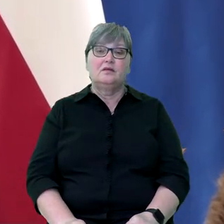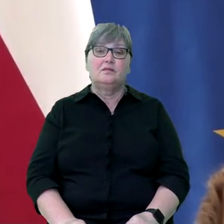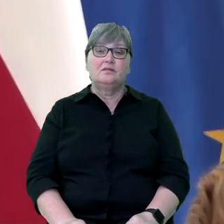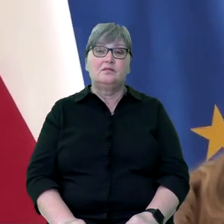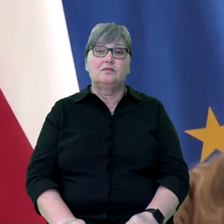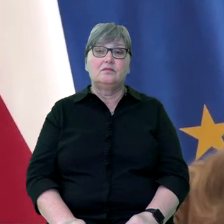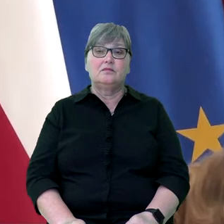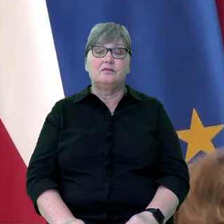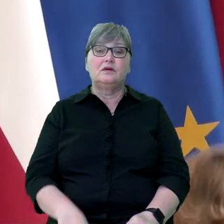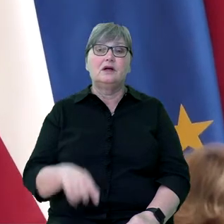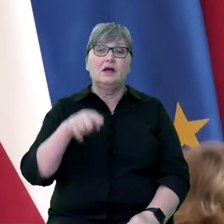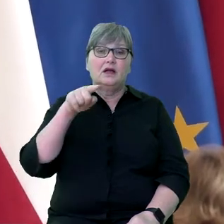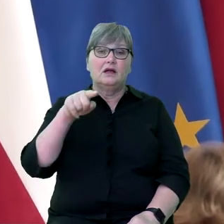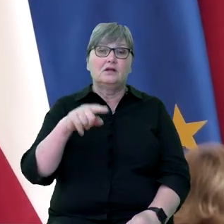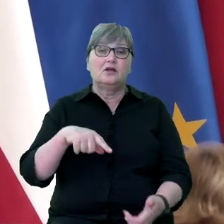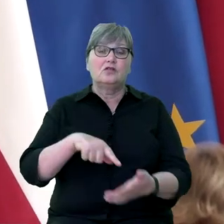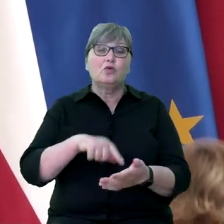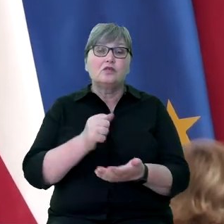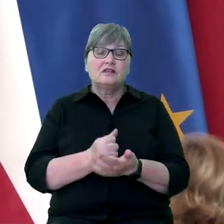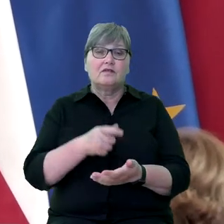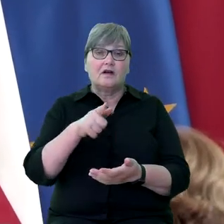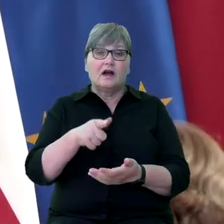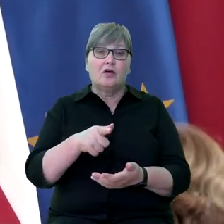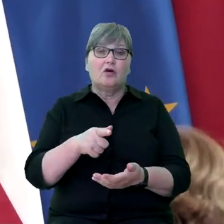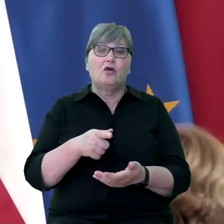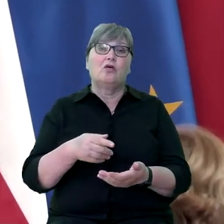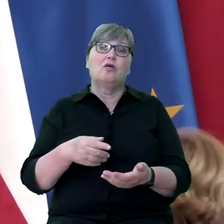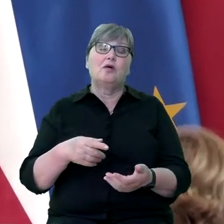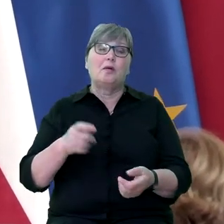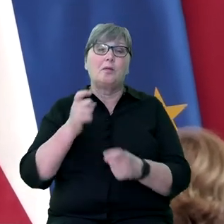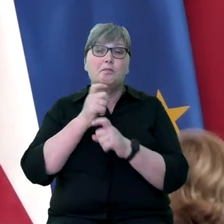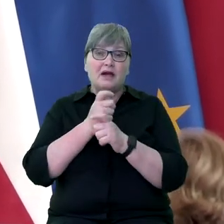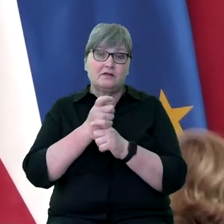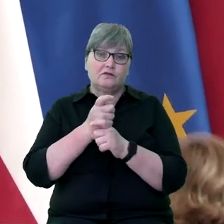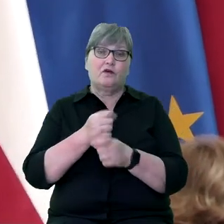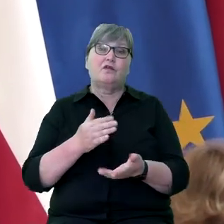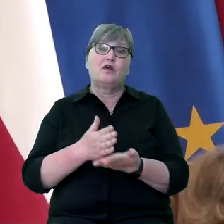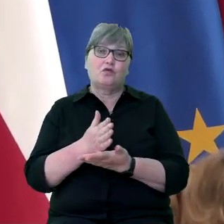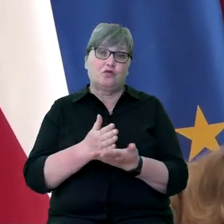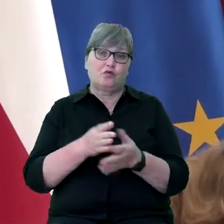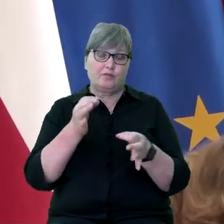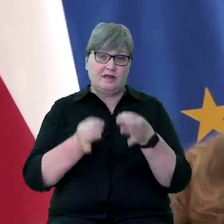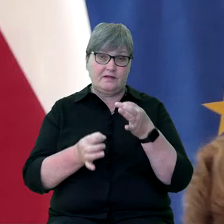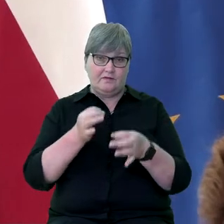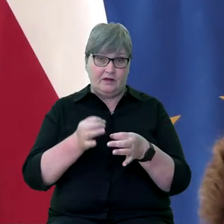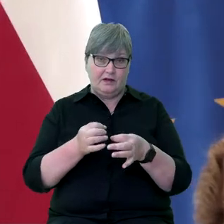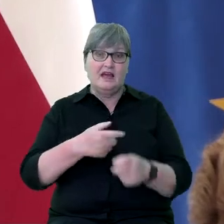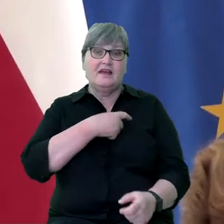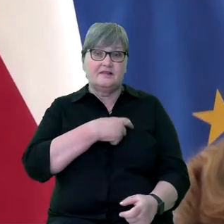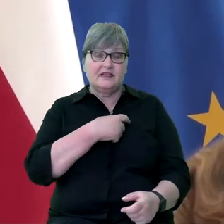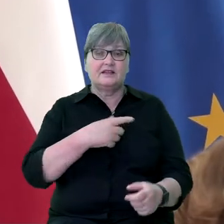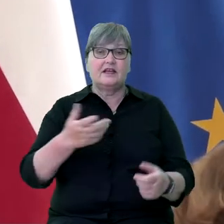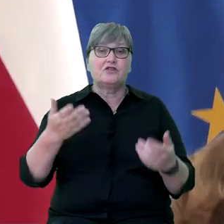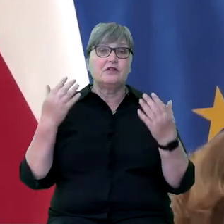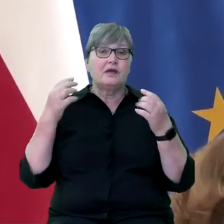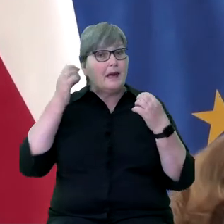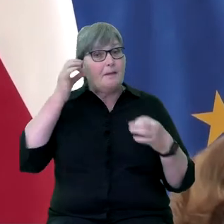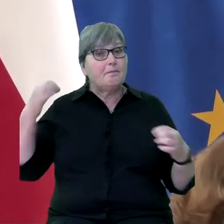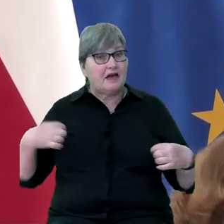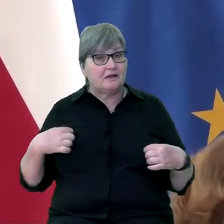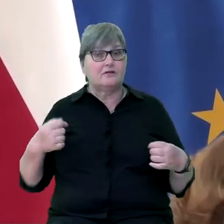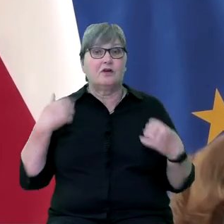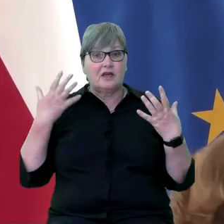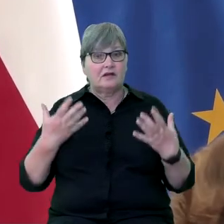Cywilnej, Służbie Państwu i Obywatelom. Szanowni Państwo, pragnę serdecznie pozdrowić zgromadzonych na uroczystym